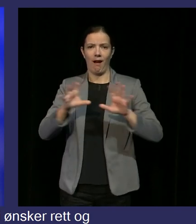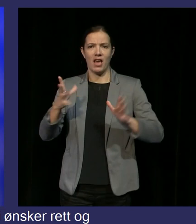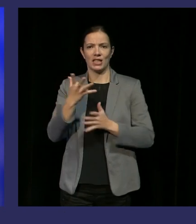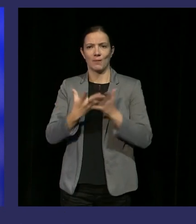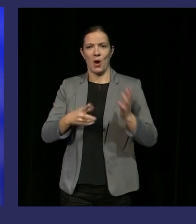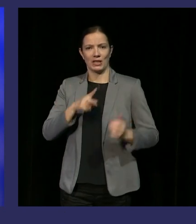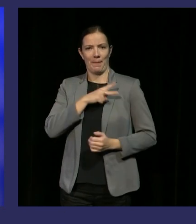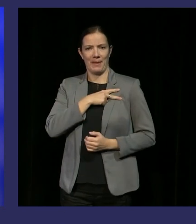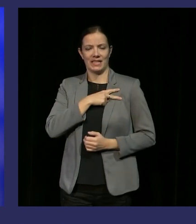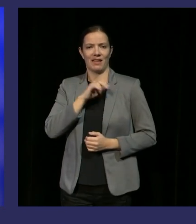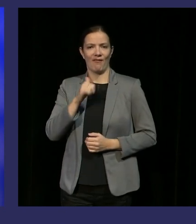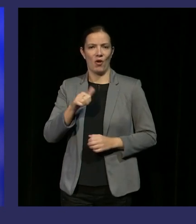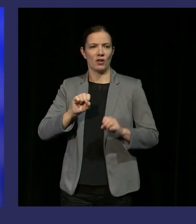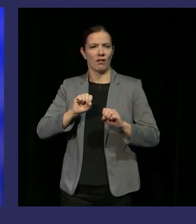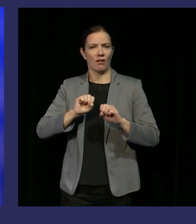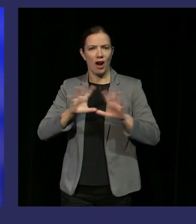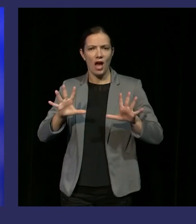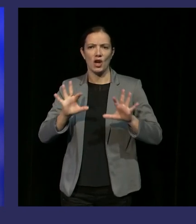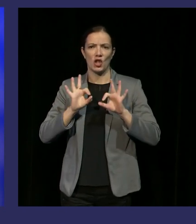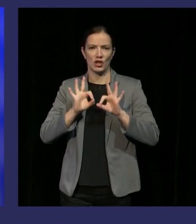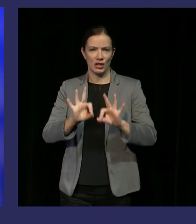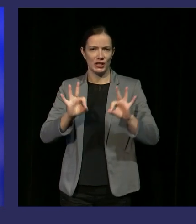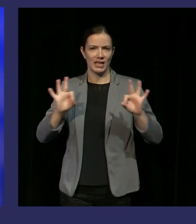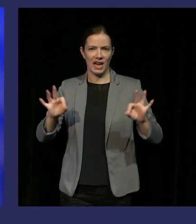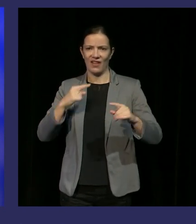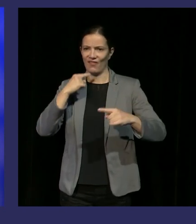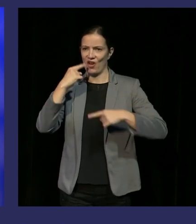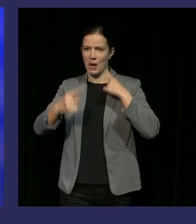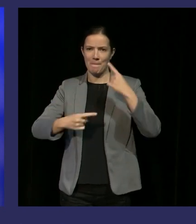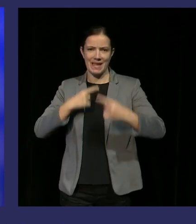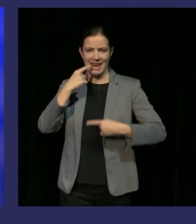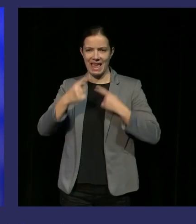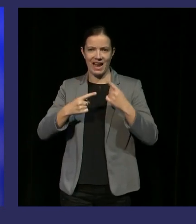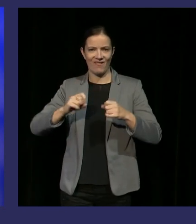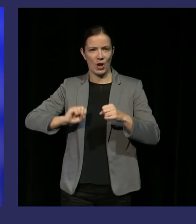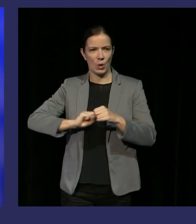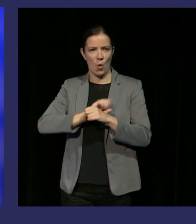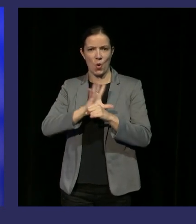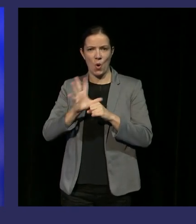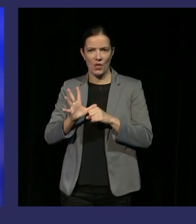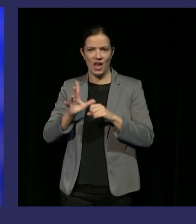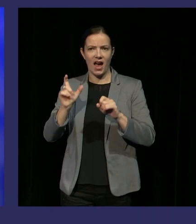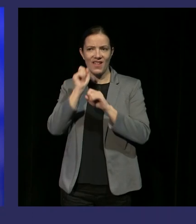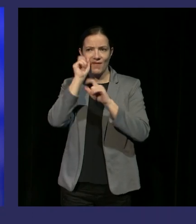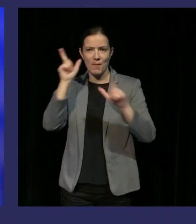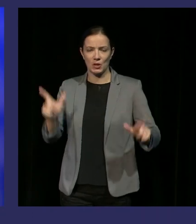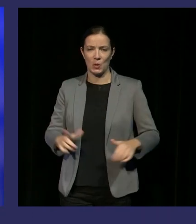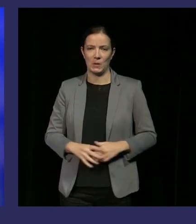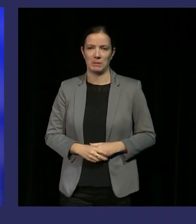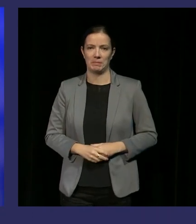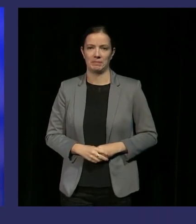klarspråkspris for klare og tydelige formidling av koronainformasjon.